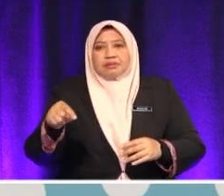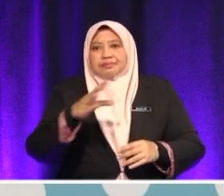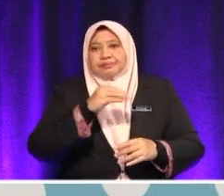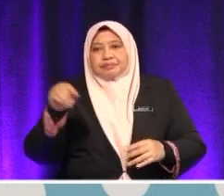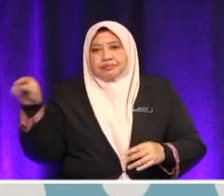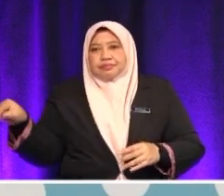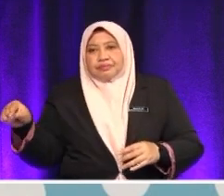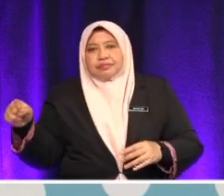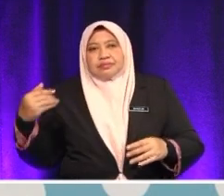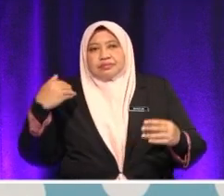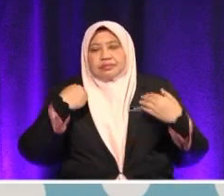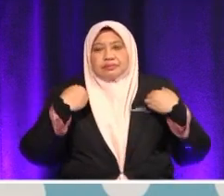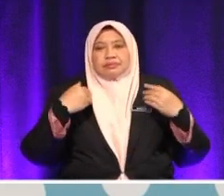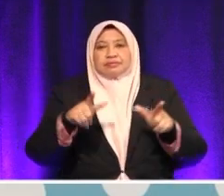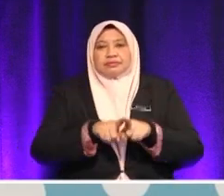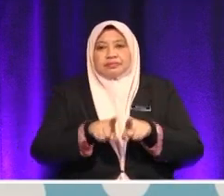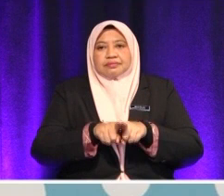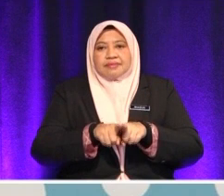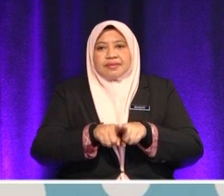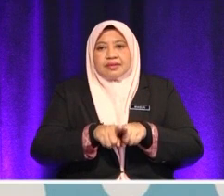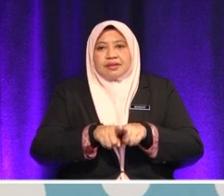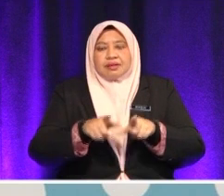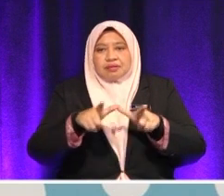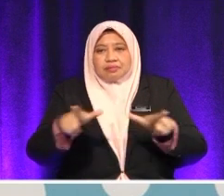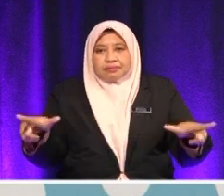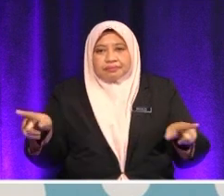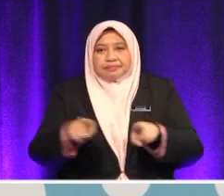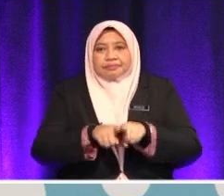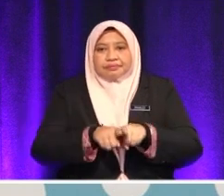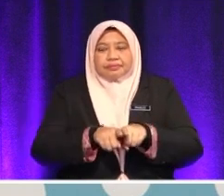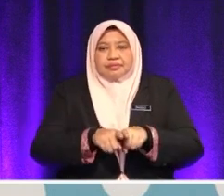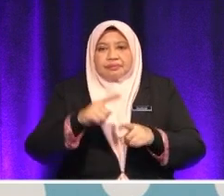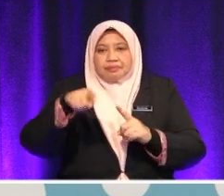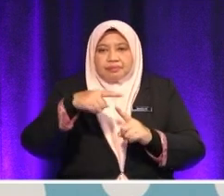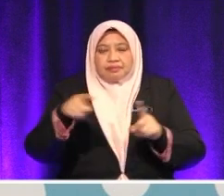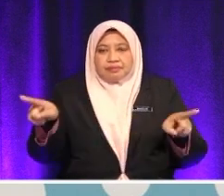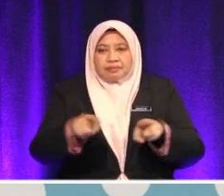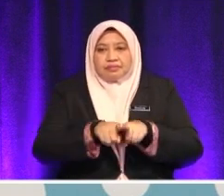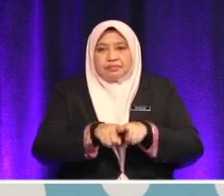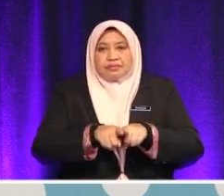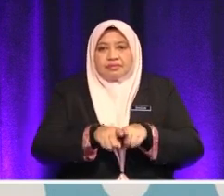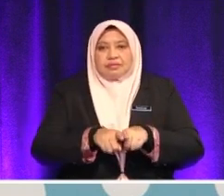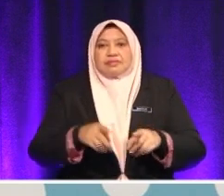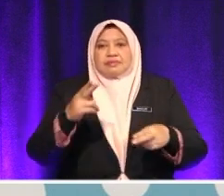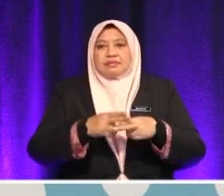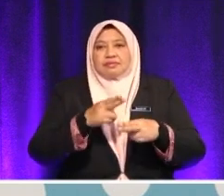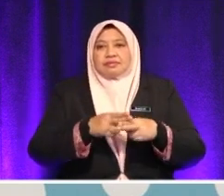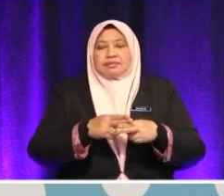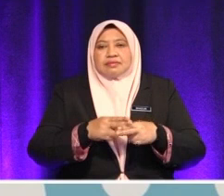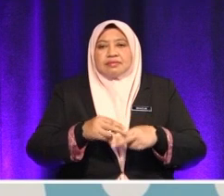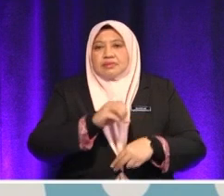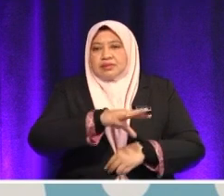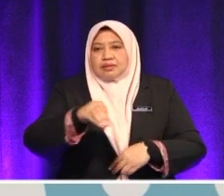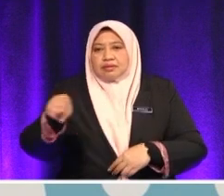di sini adalah Samuel luasnya adalah sama bila sama namanya adalah taburan